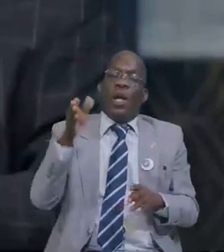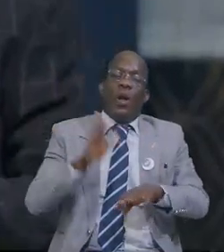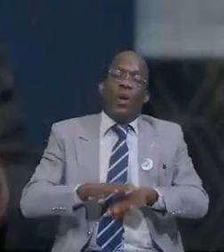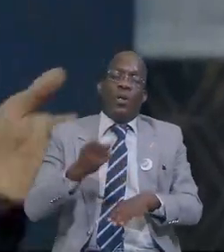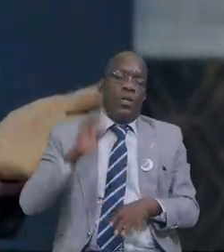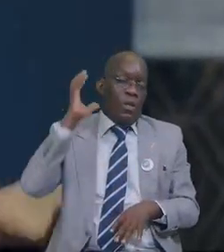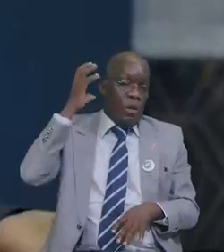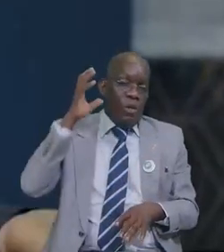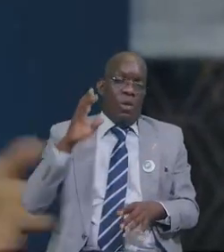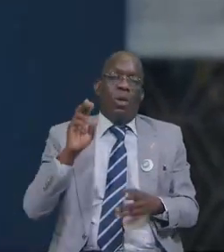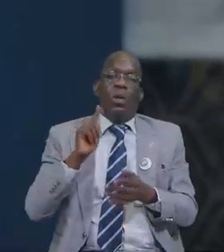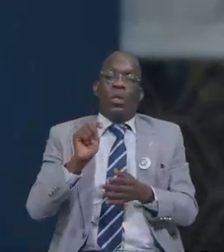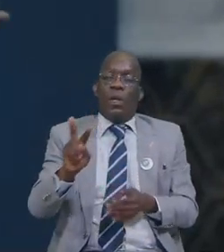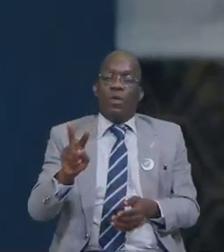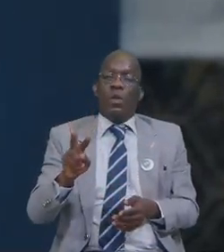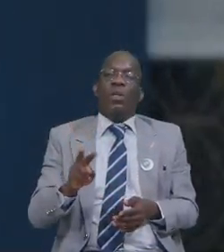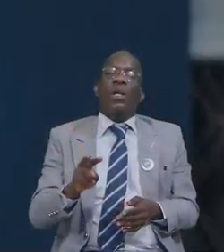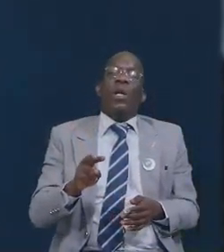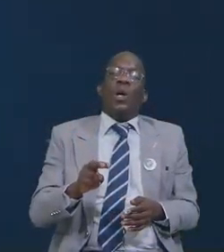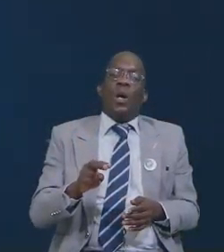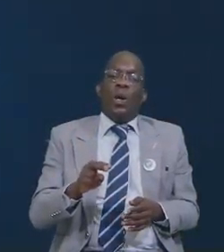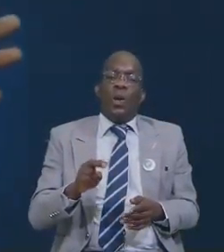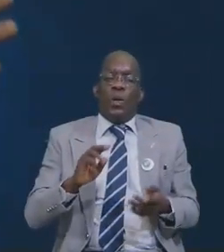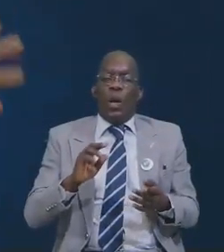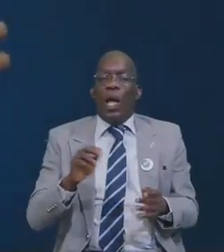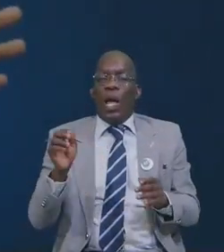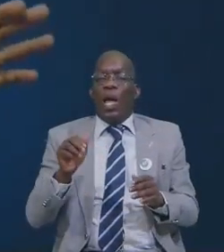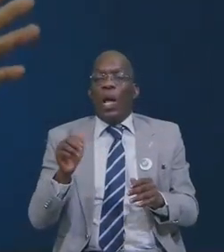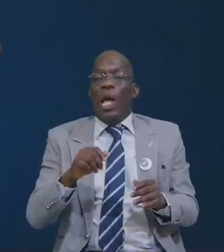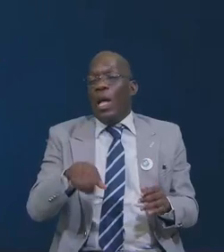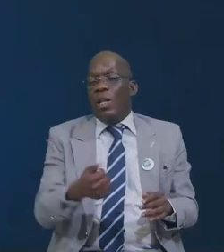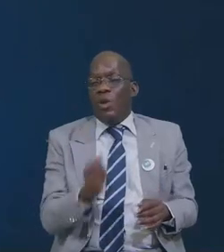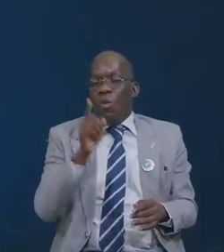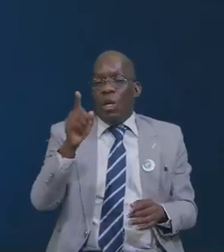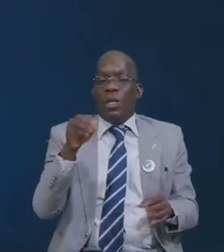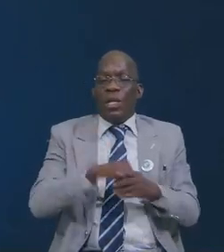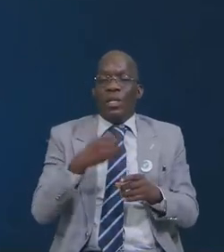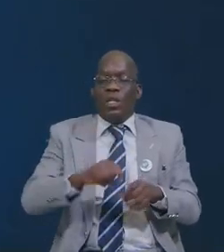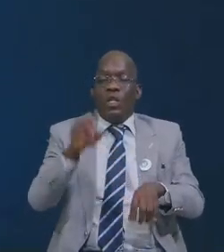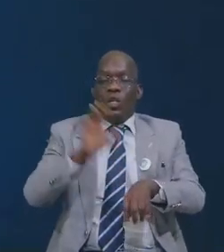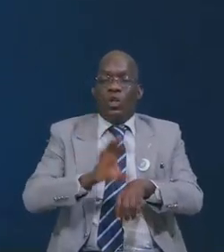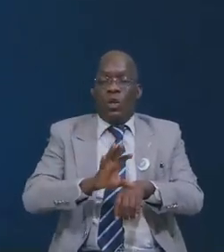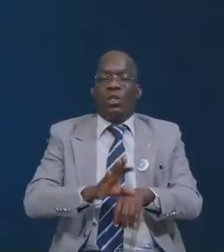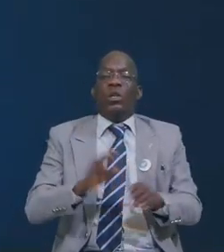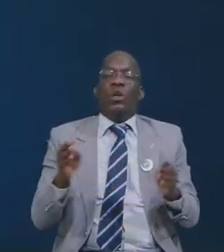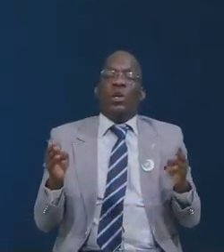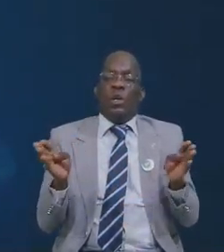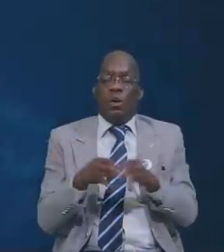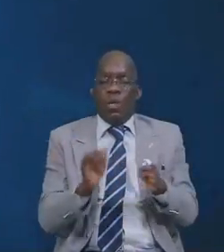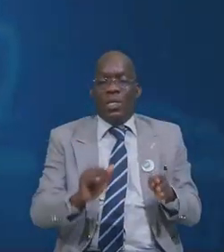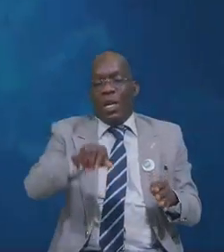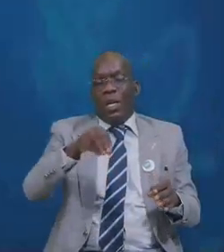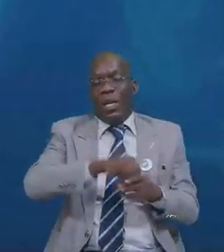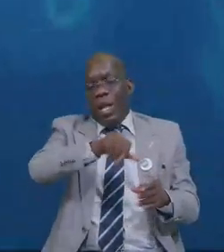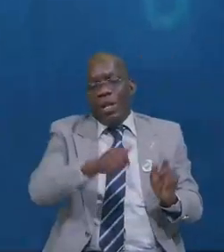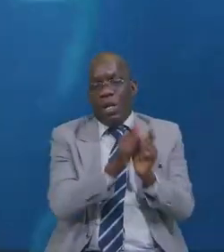la radio, à la télévision, en tout lieu, ceux qui sont là-bas, dans tout rassemblement, dans une église, dans